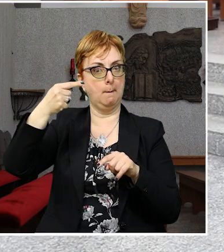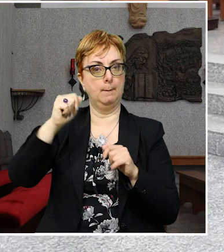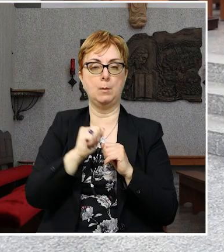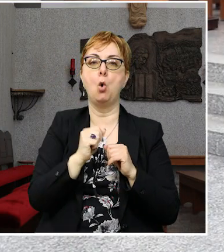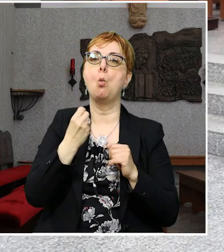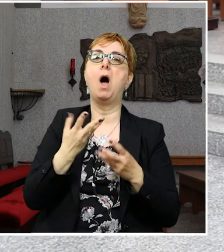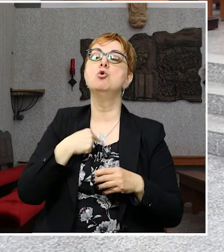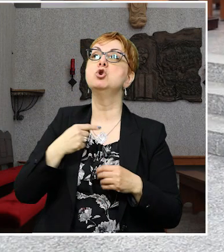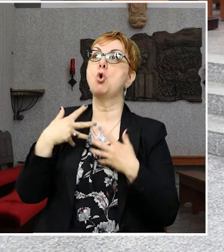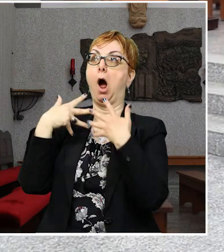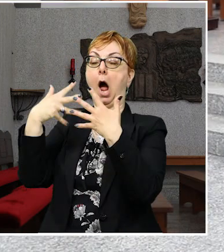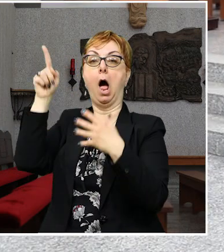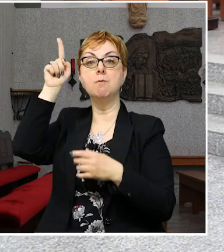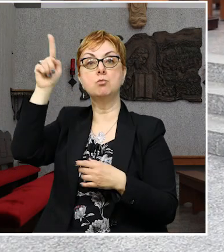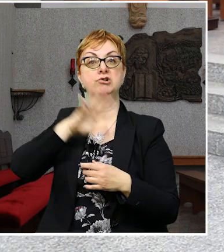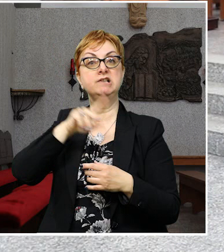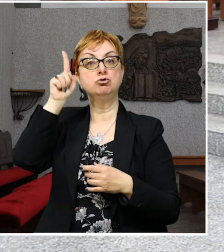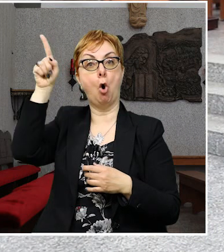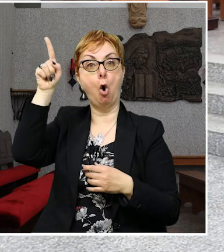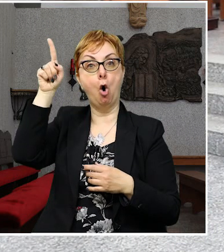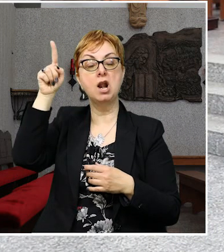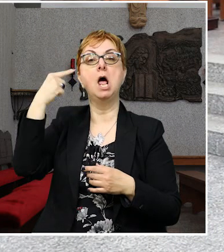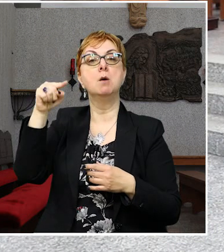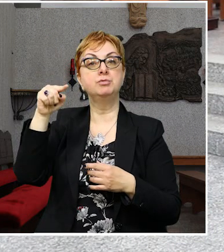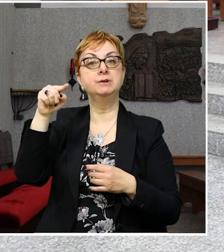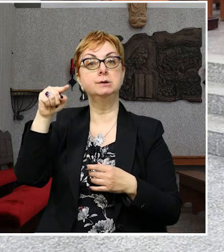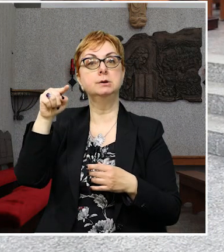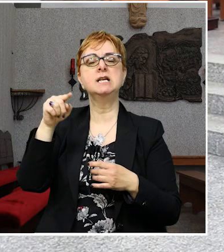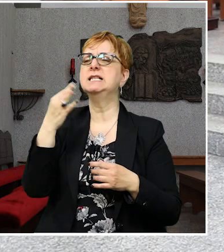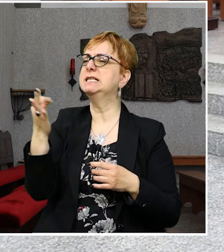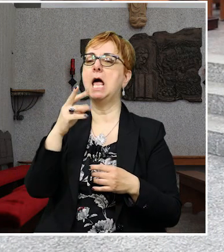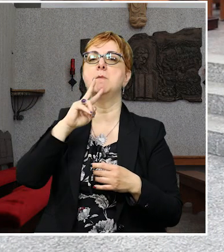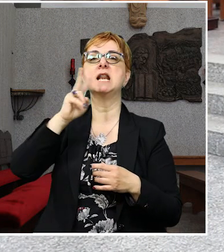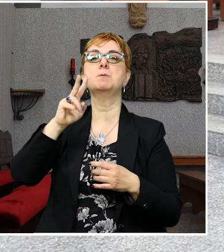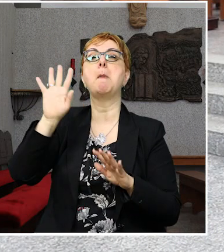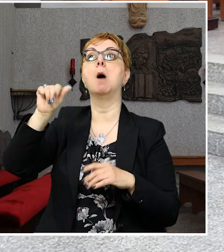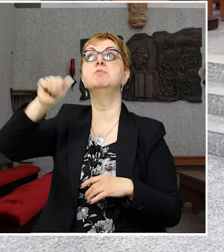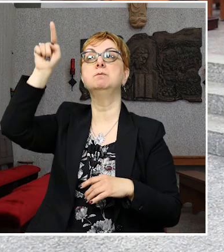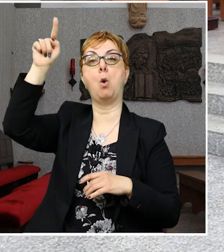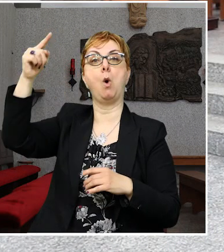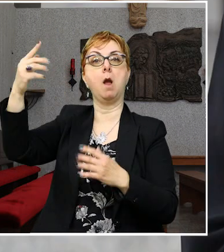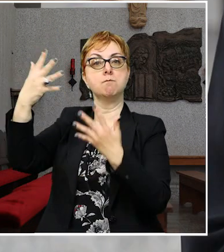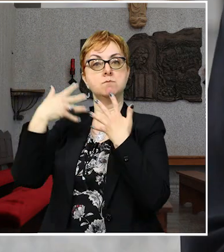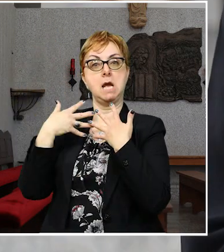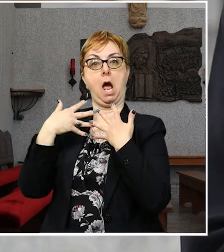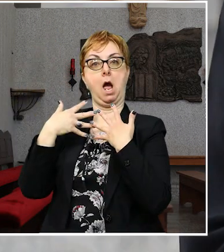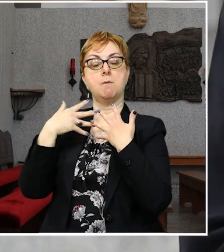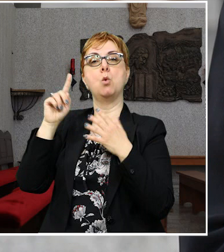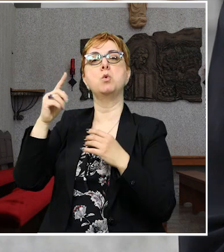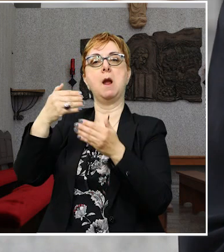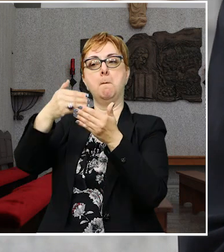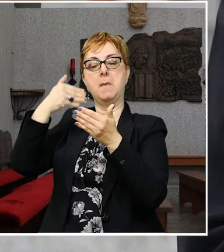io amo il Signore, è sempre la risposta a colui che mi ha amato per primo. Lui